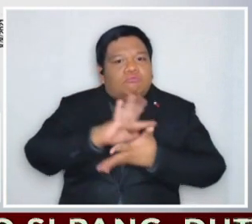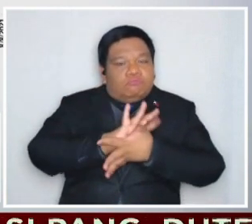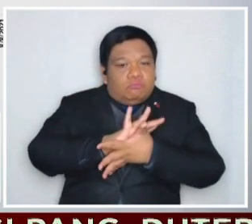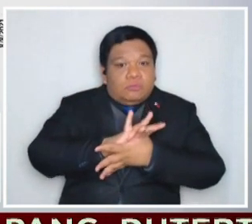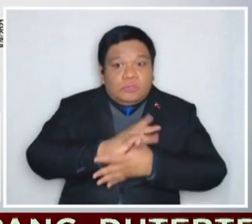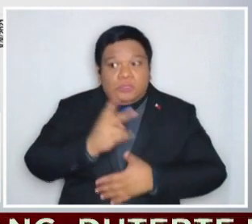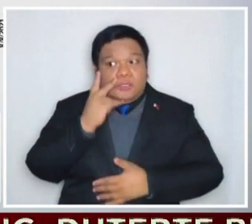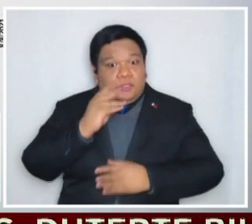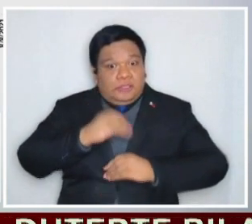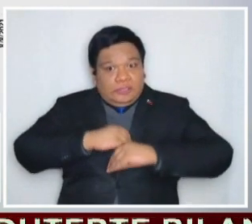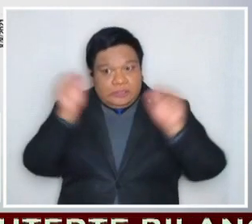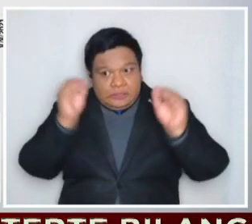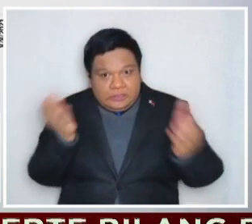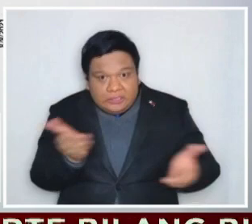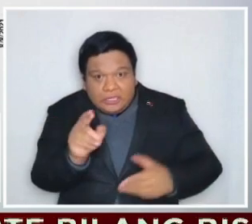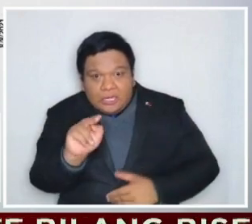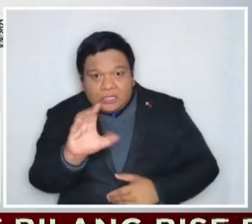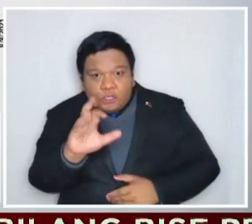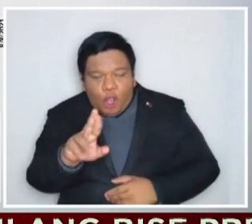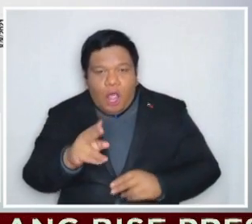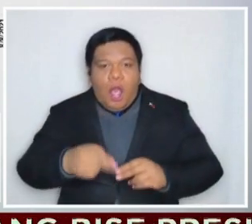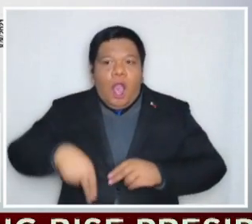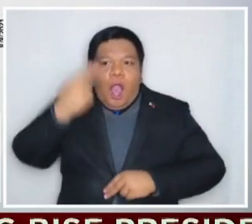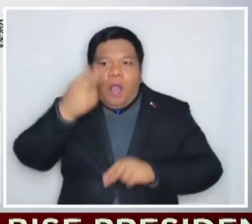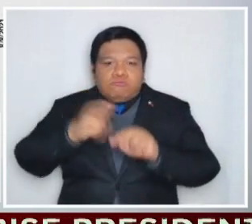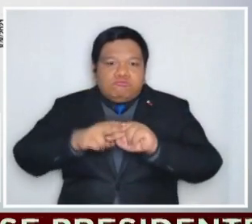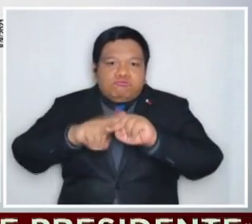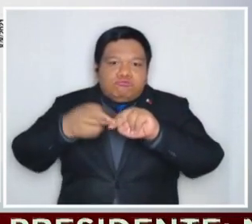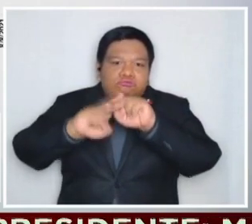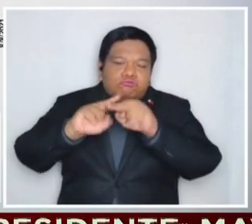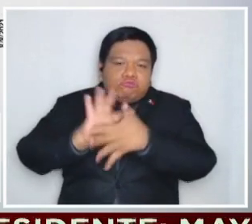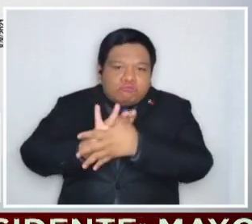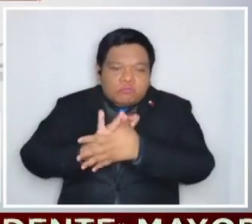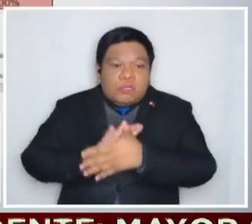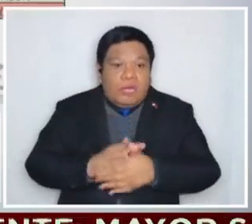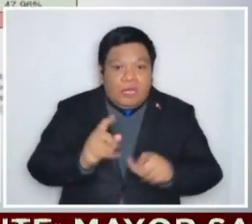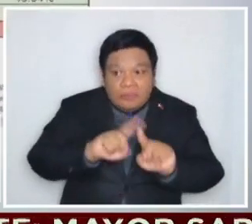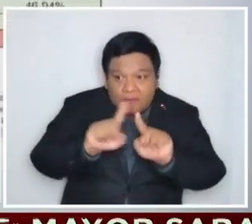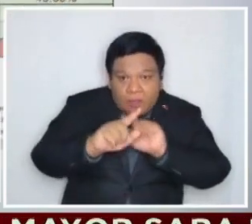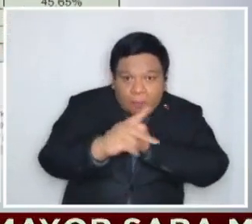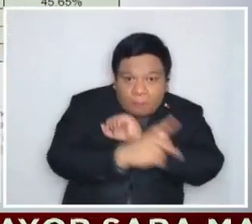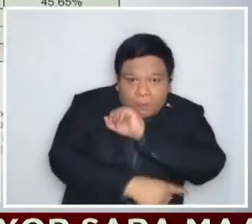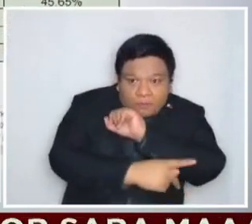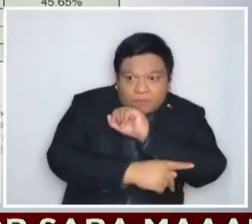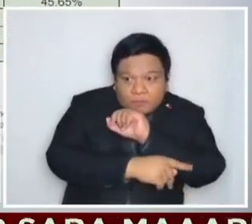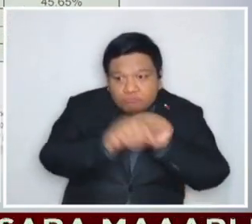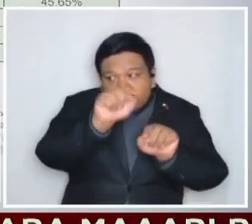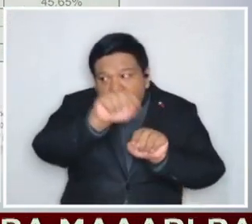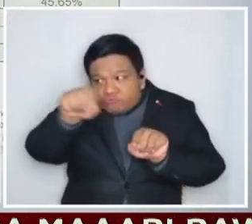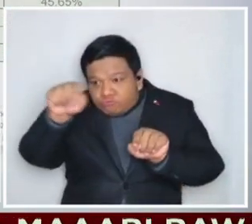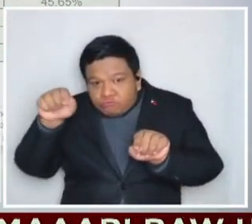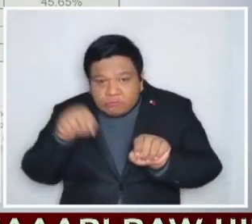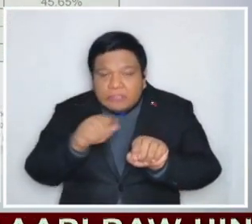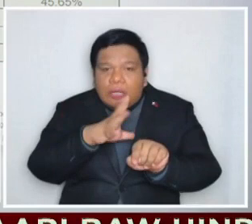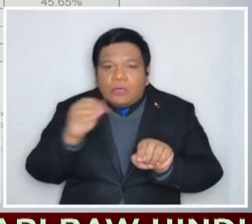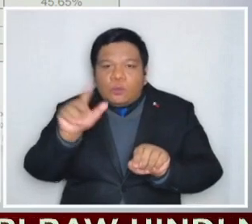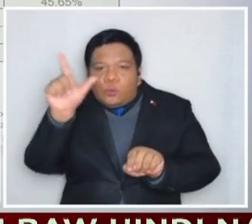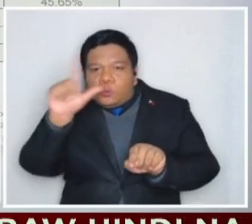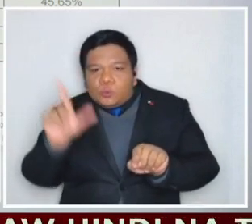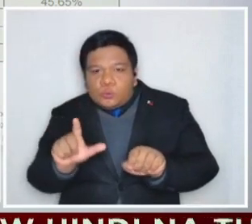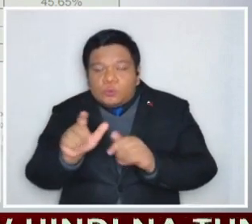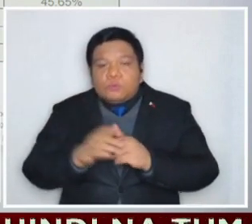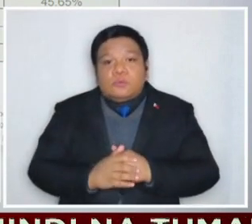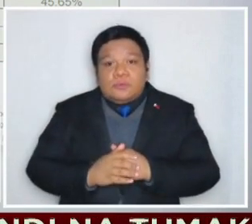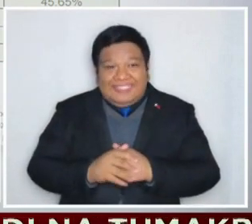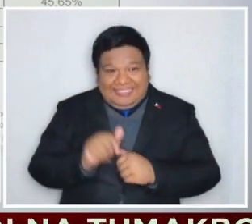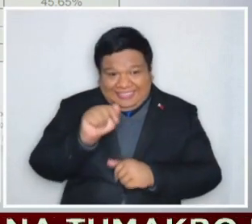nagkakasakit sa NCR, mga probinsyang kalapit nito at nalalabing bahagi ng Luzon. Katunayan ang mga lugar na ito kabilang